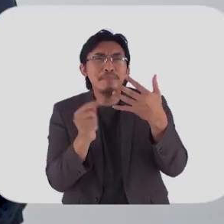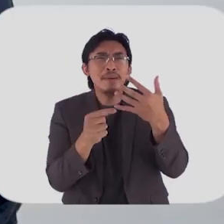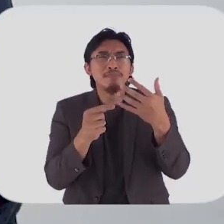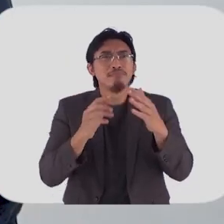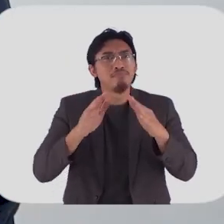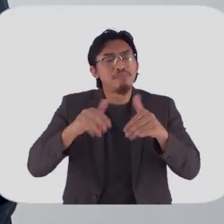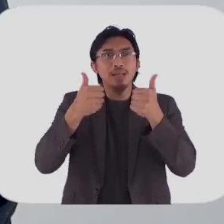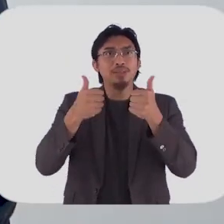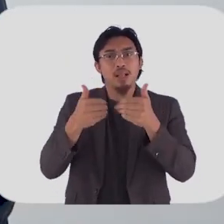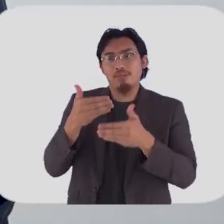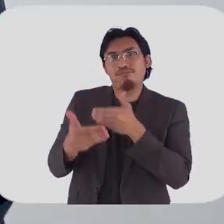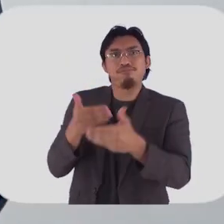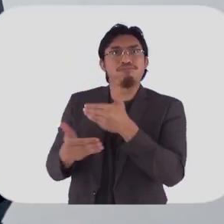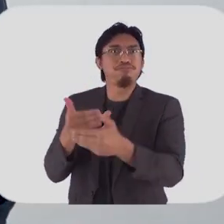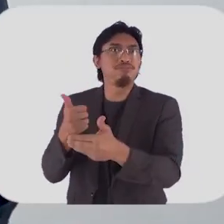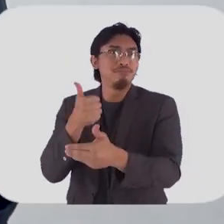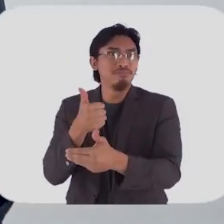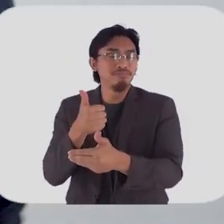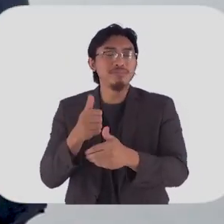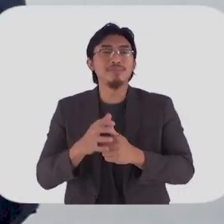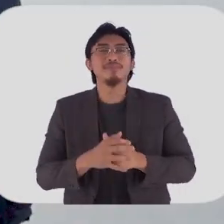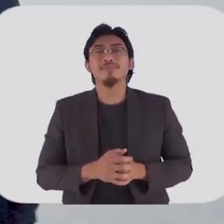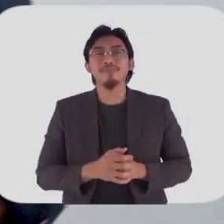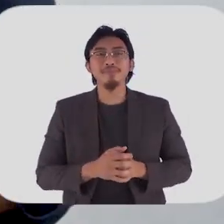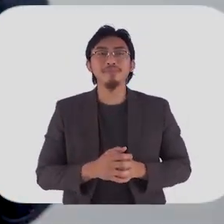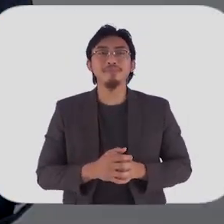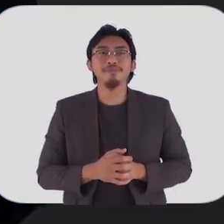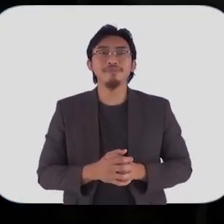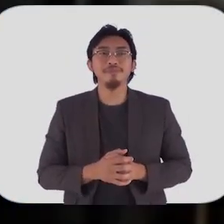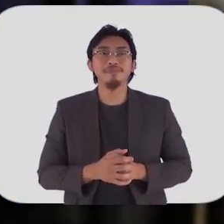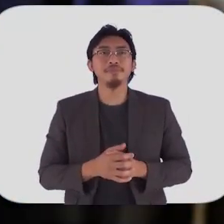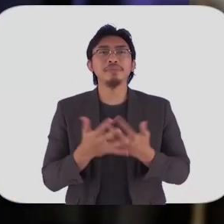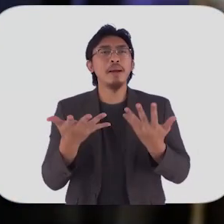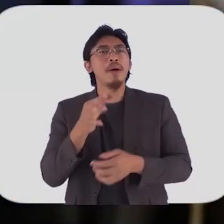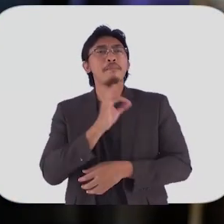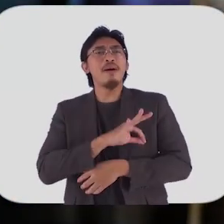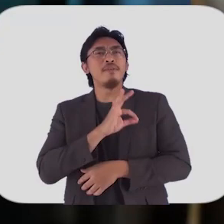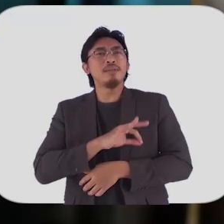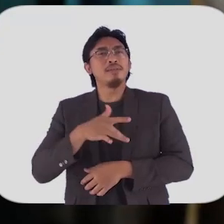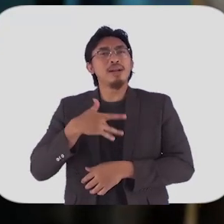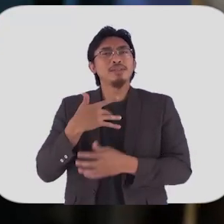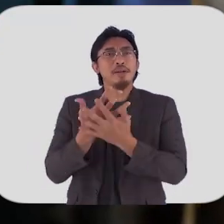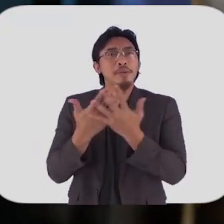memang sudah berhasil kita lakukan. Kira-kira gitu.